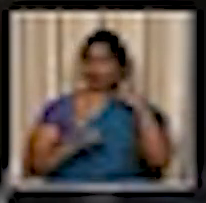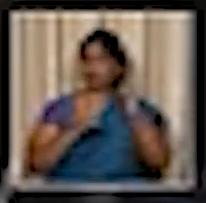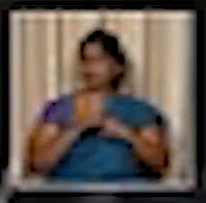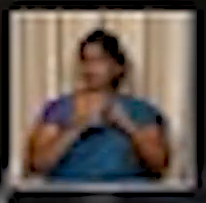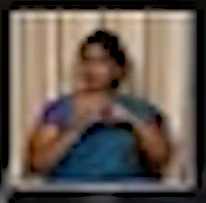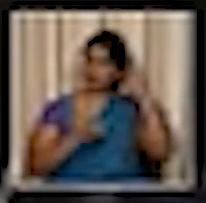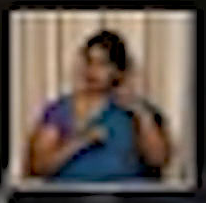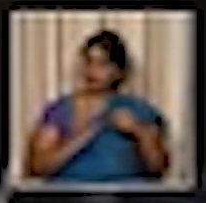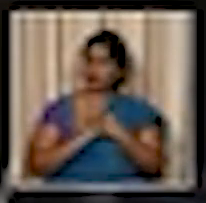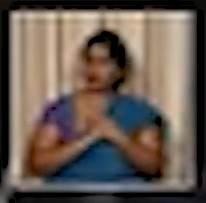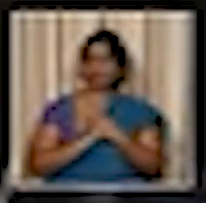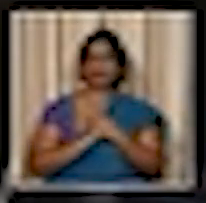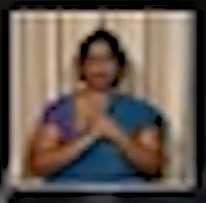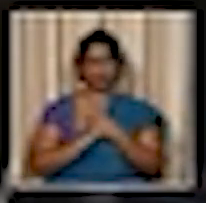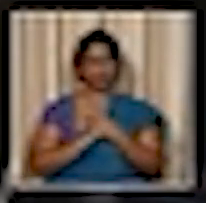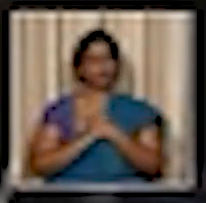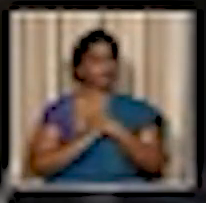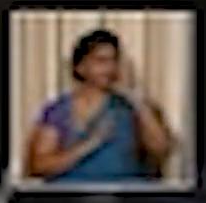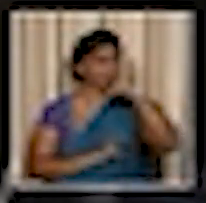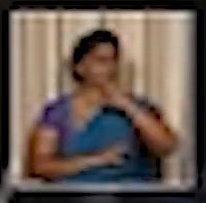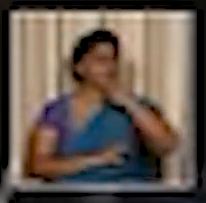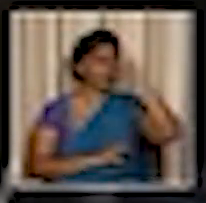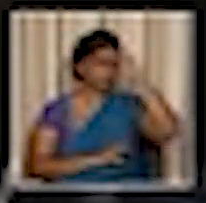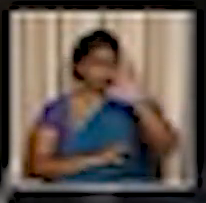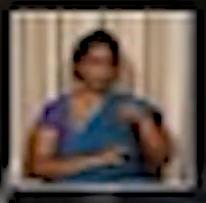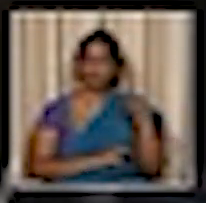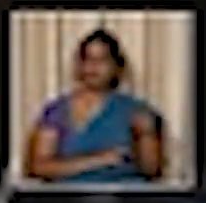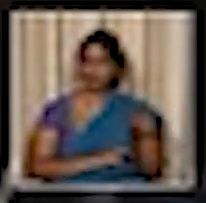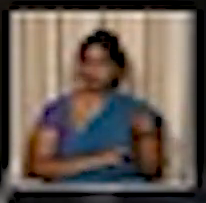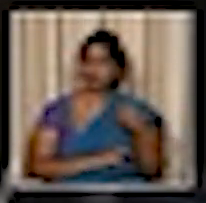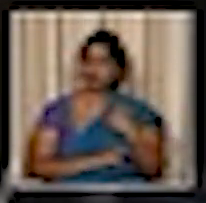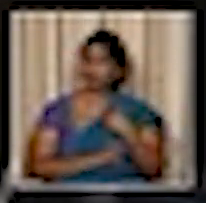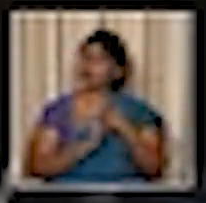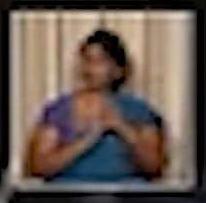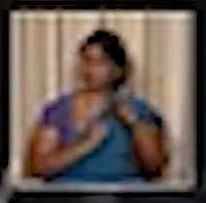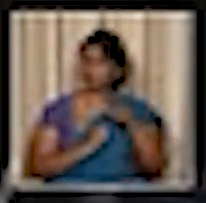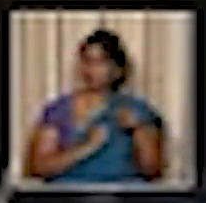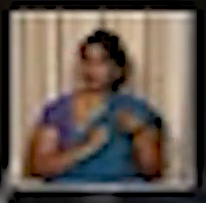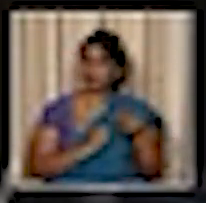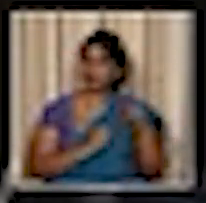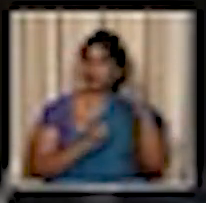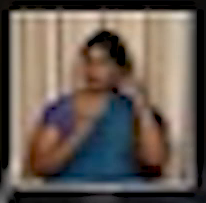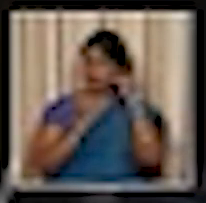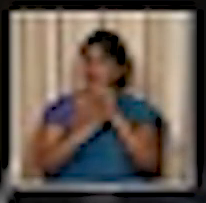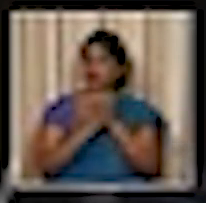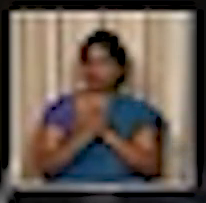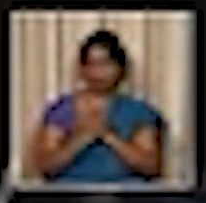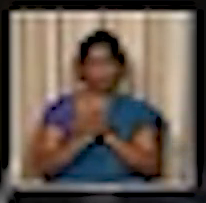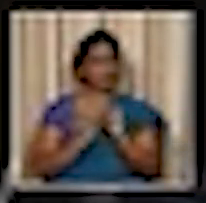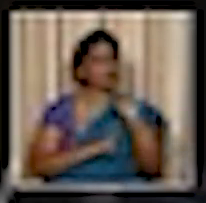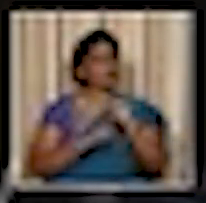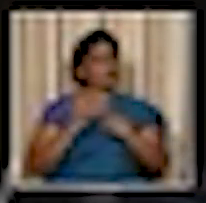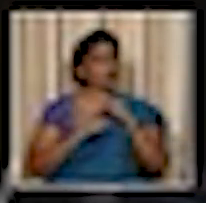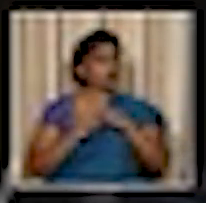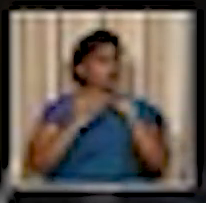නිසා තමයි ගරු නියෝජ්‍ය කථානායකතුමනි, මට සිද්ධ වුණේ මේ කරුණු මේ